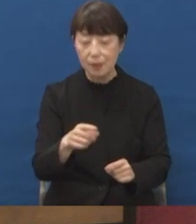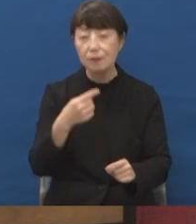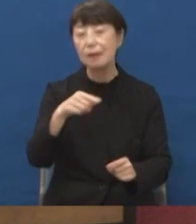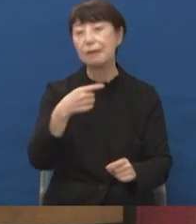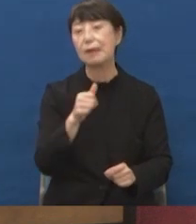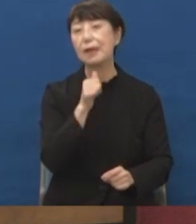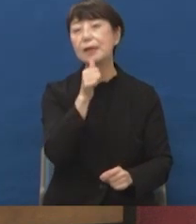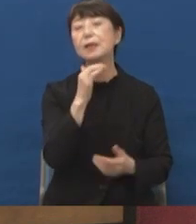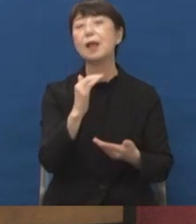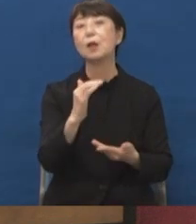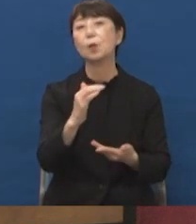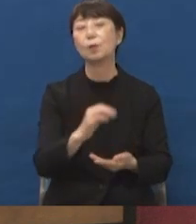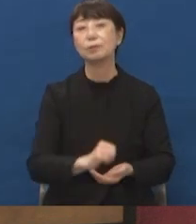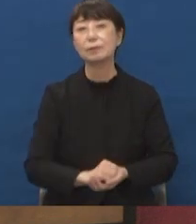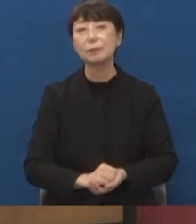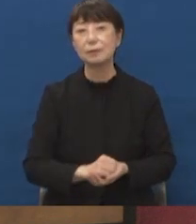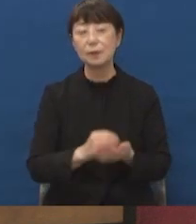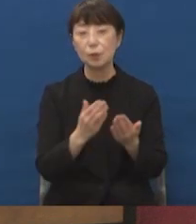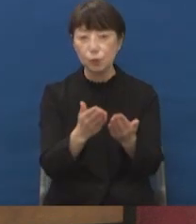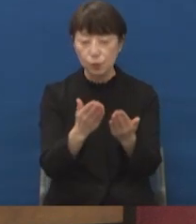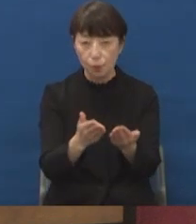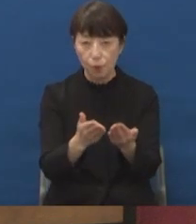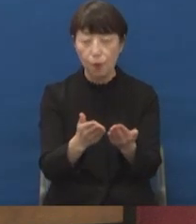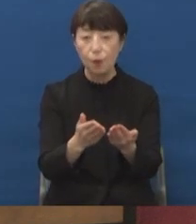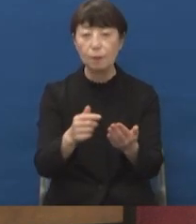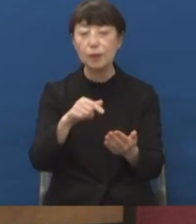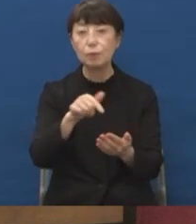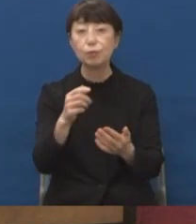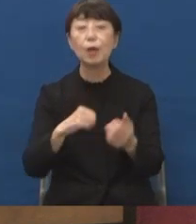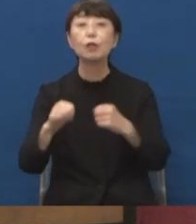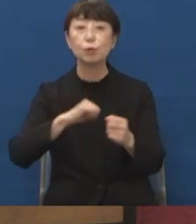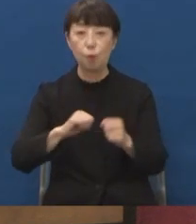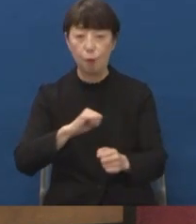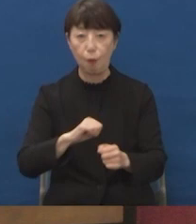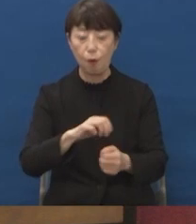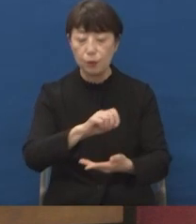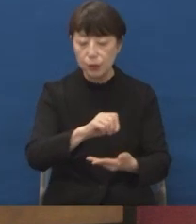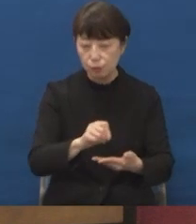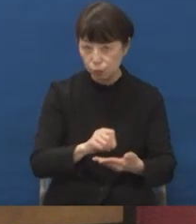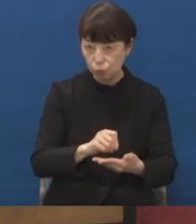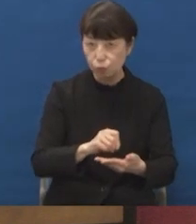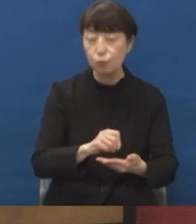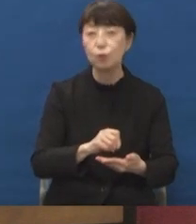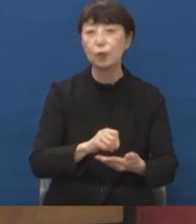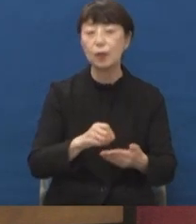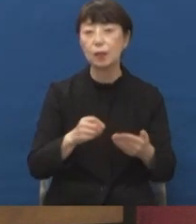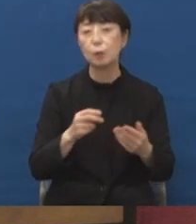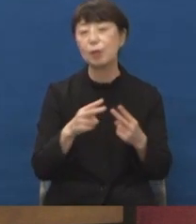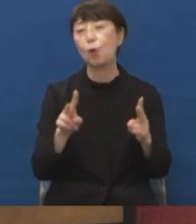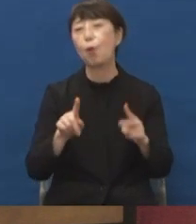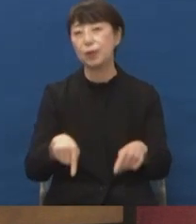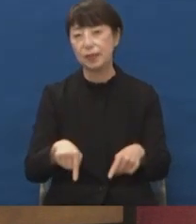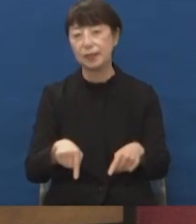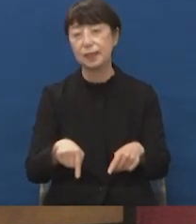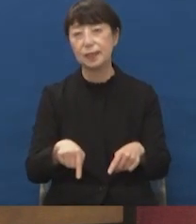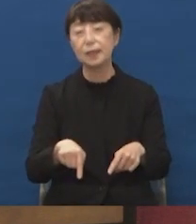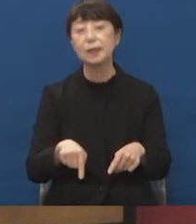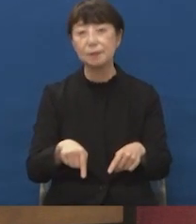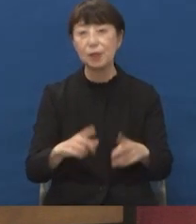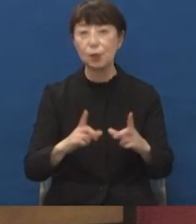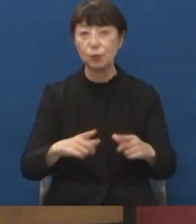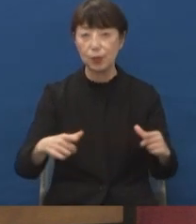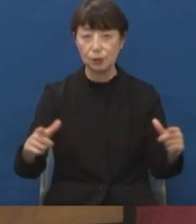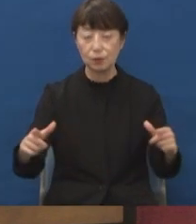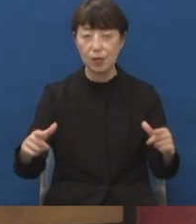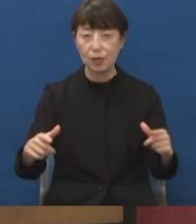ります。授業のみならず、部活動やさまざまな事務作業、学校行事、また増え続けている不